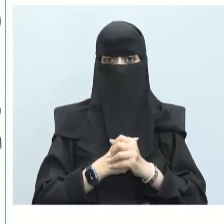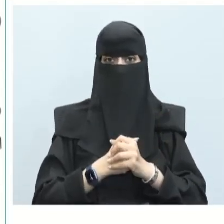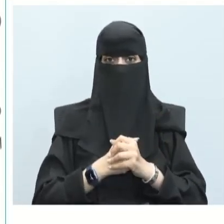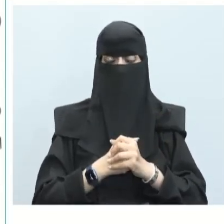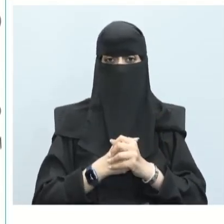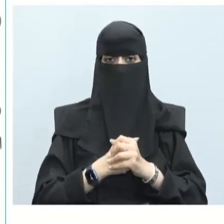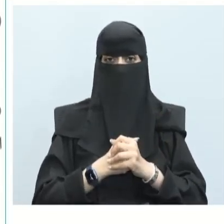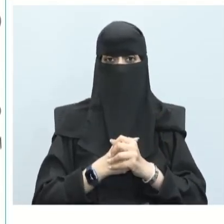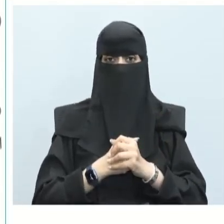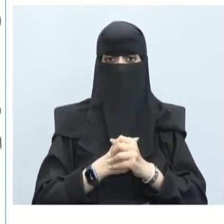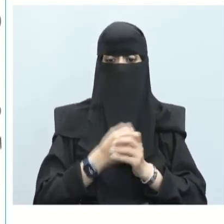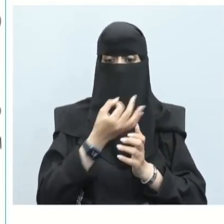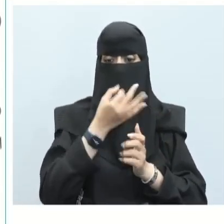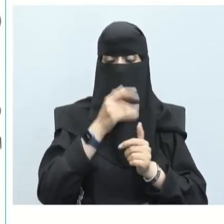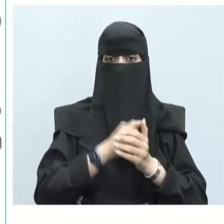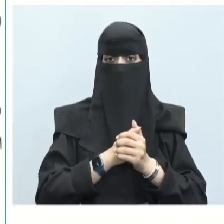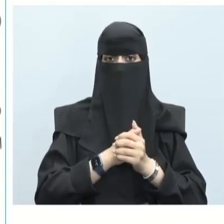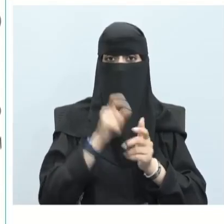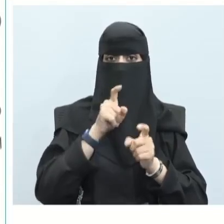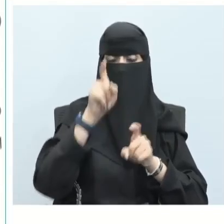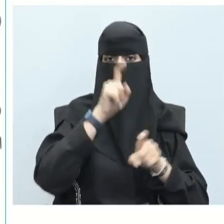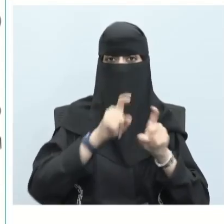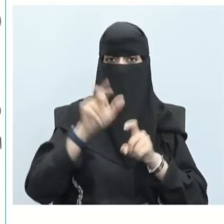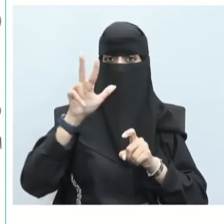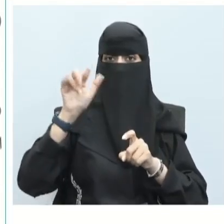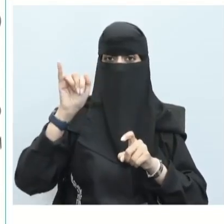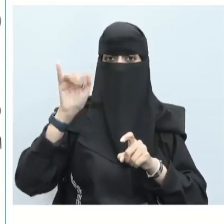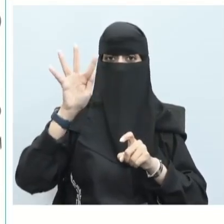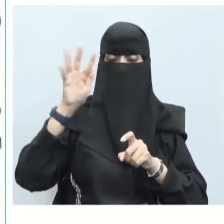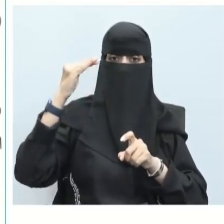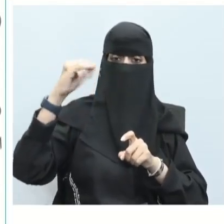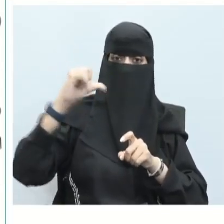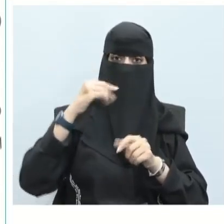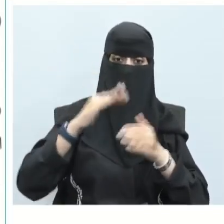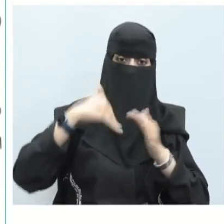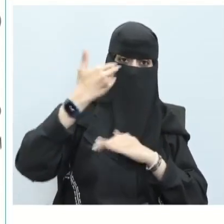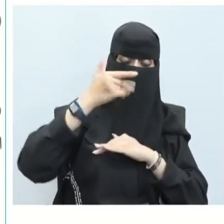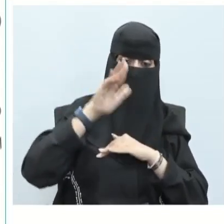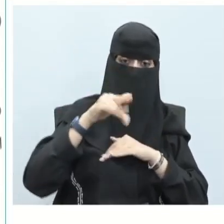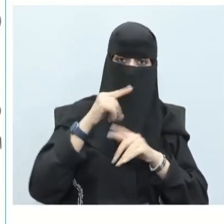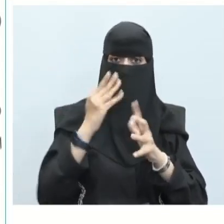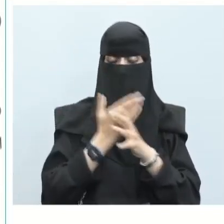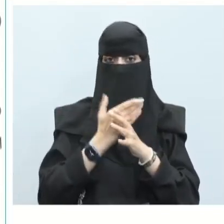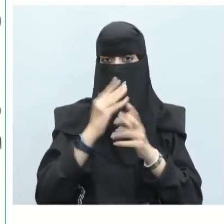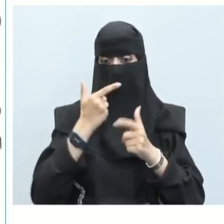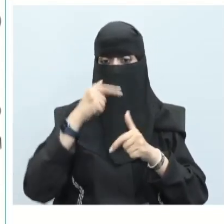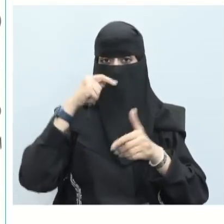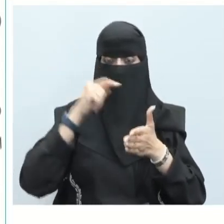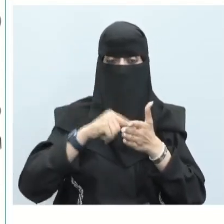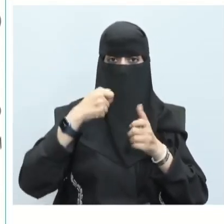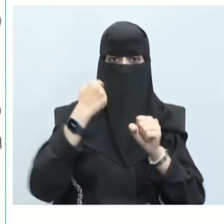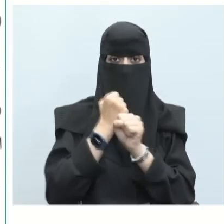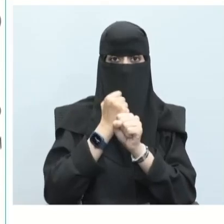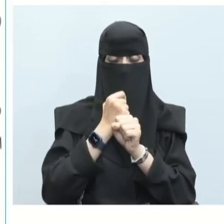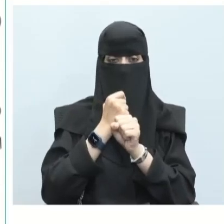تخصصه نقول هي مغالطه السؤال المشحون الفقره التي تليها لماذا رجل